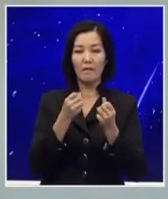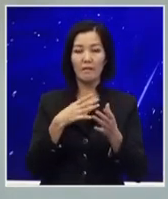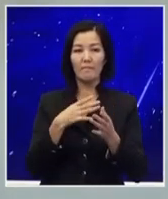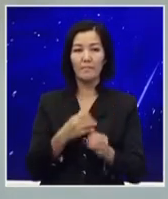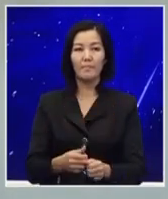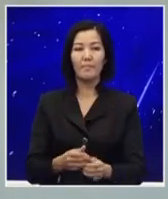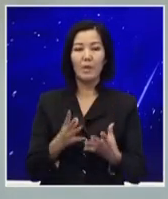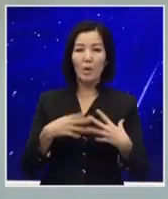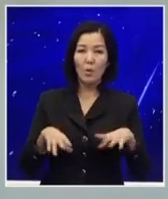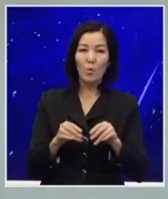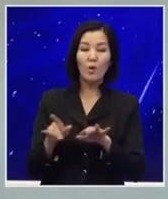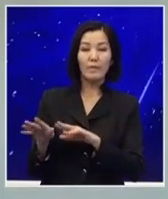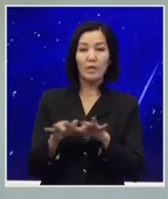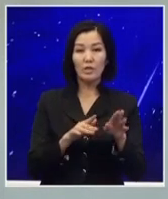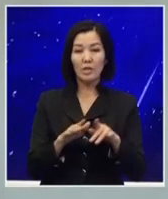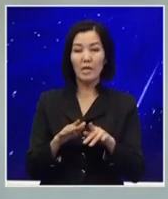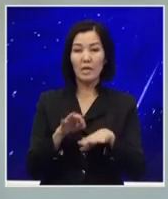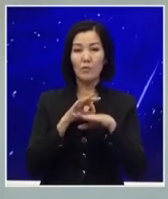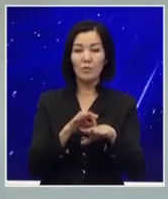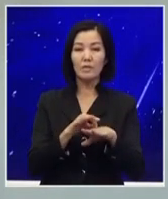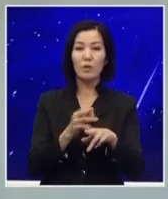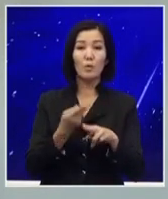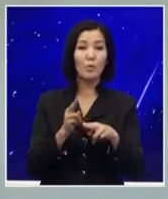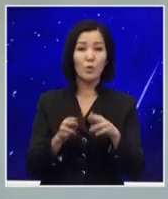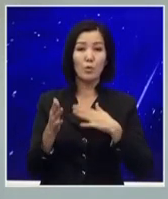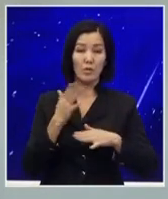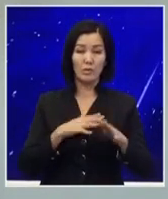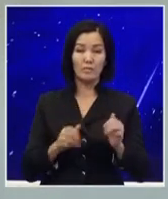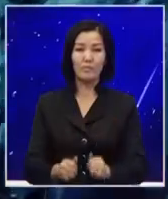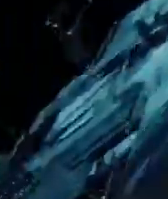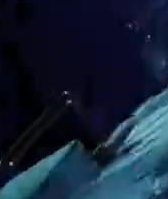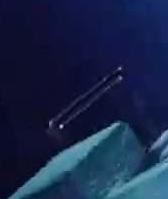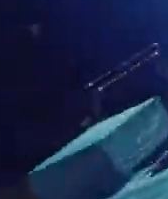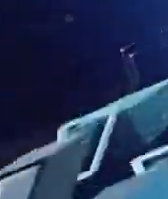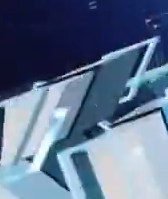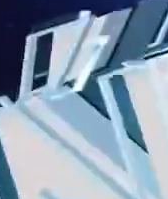Осындай қоғамдық шаралар жасағанда ризамыз.